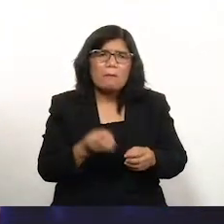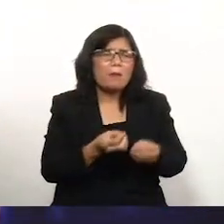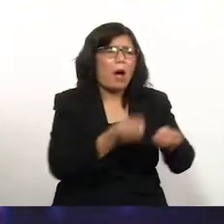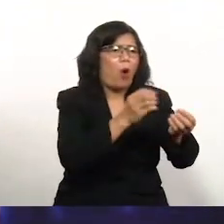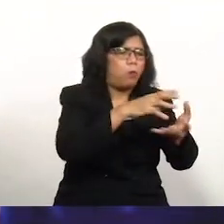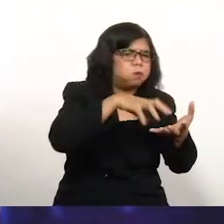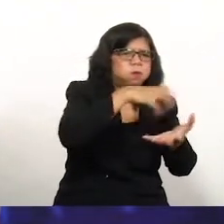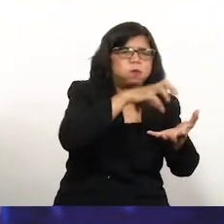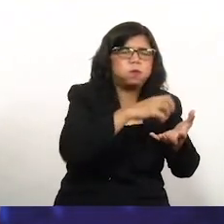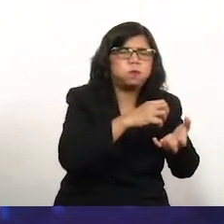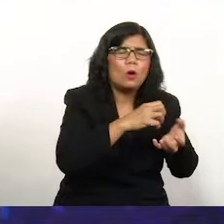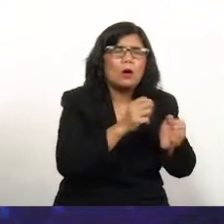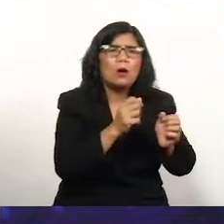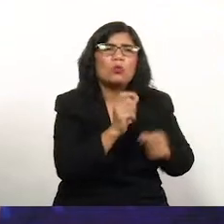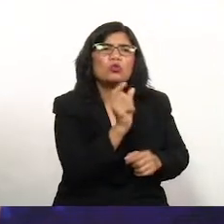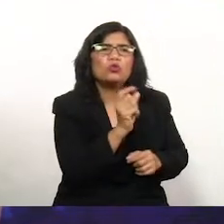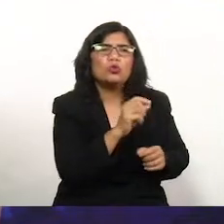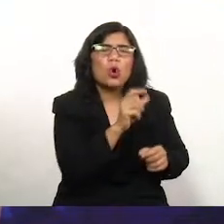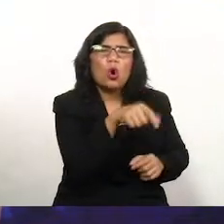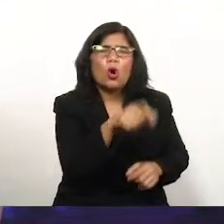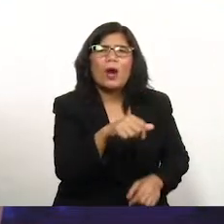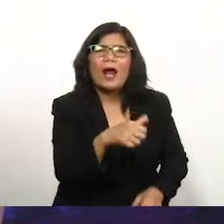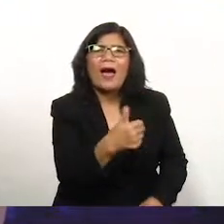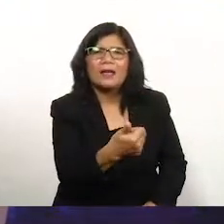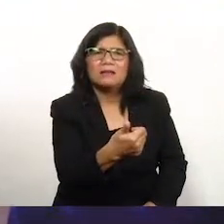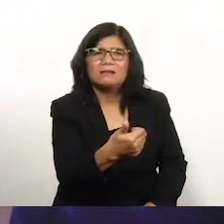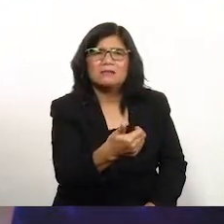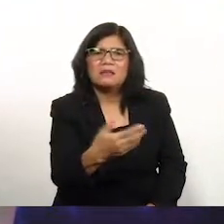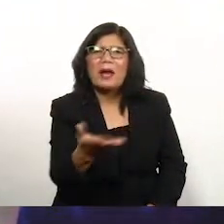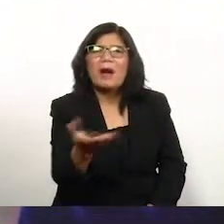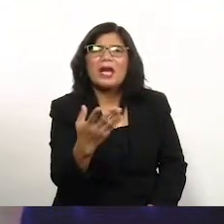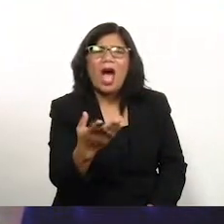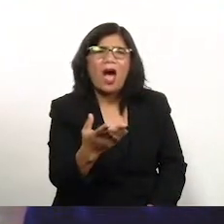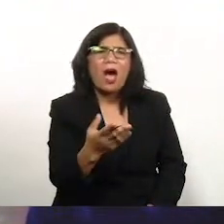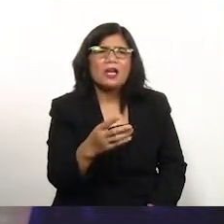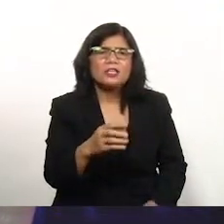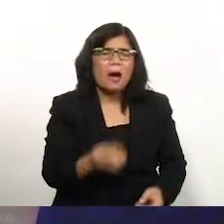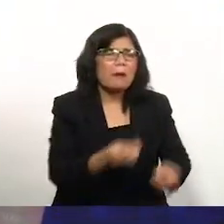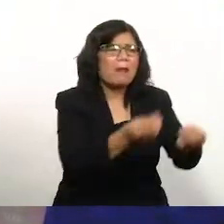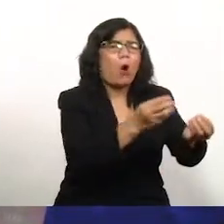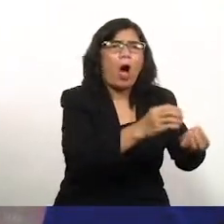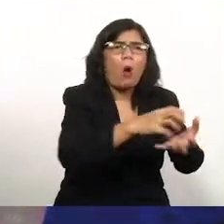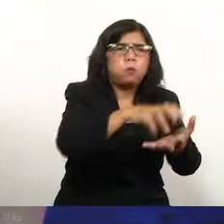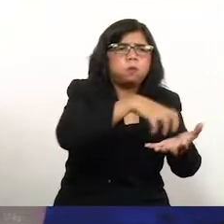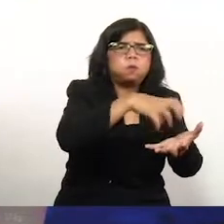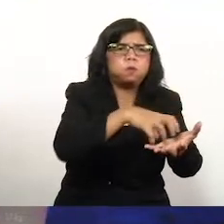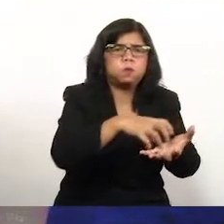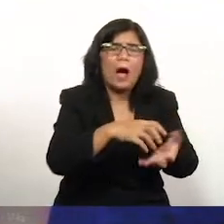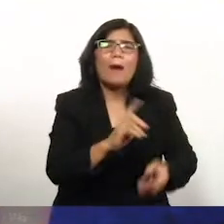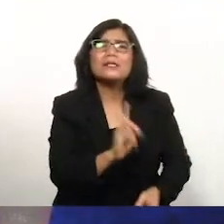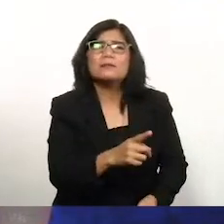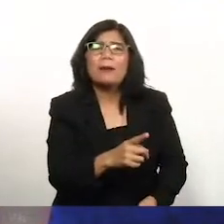hati kita enggak beres hidup kita akan buat banyak hal kegaduhan di mana-mana karena kitanya sendiri belum beres sama diri